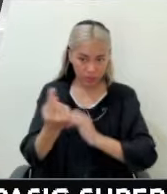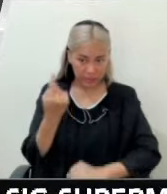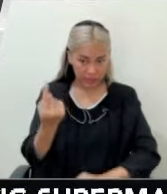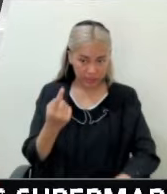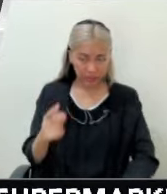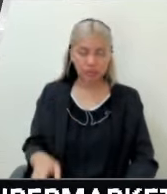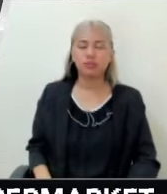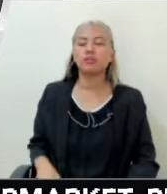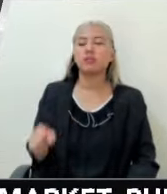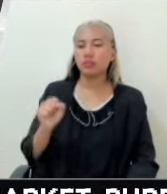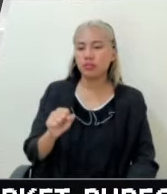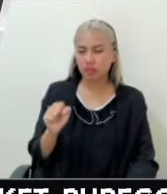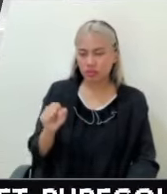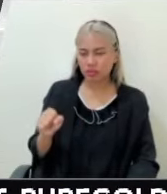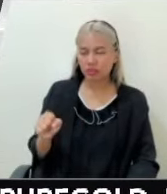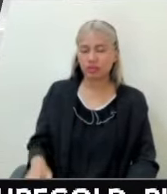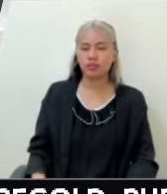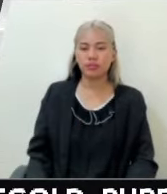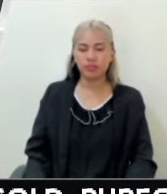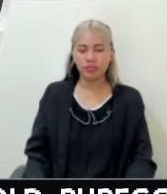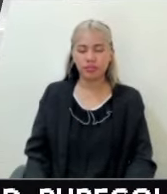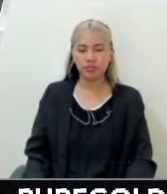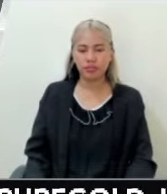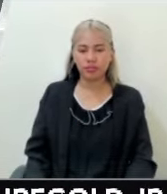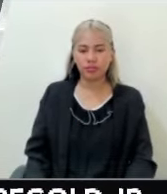po isa po yung major eruption